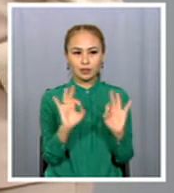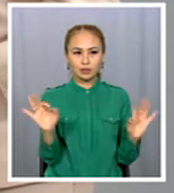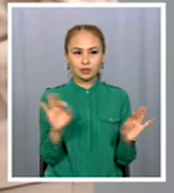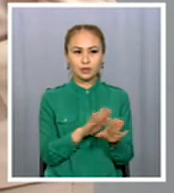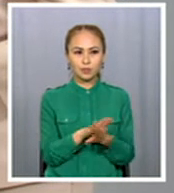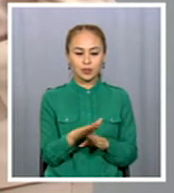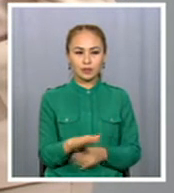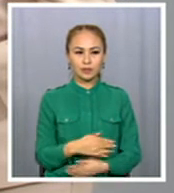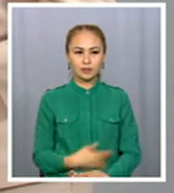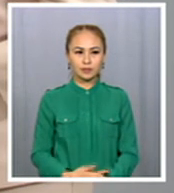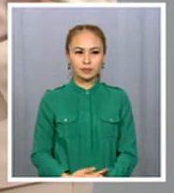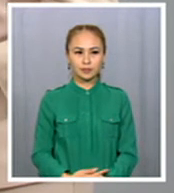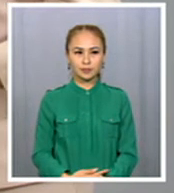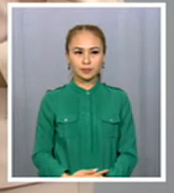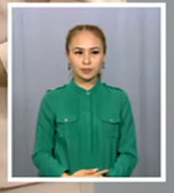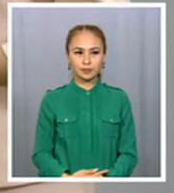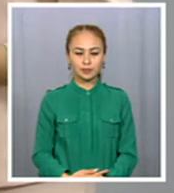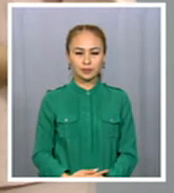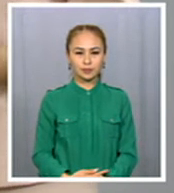заданием.